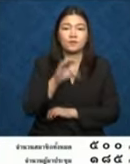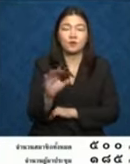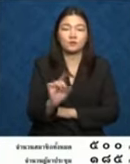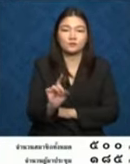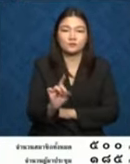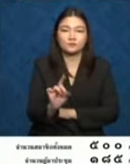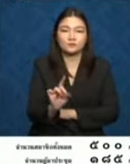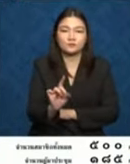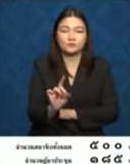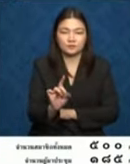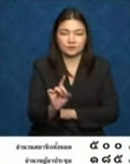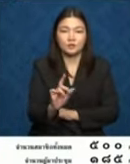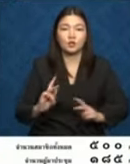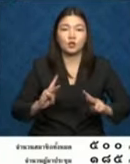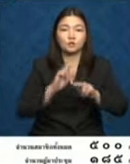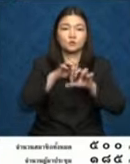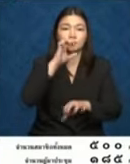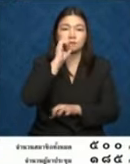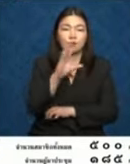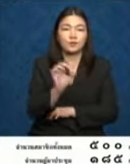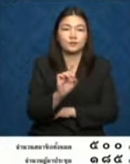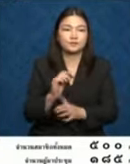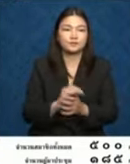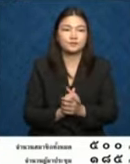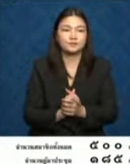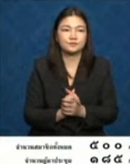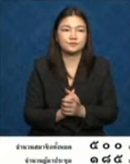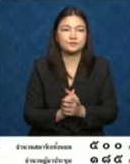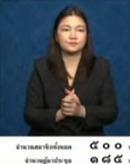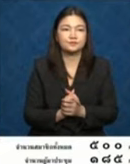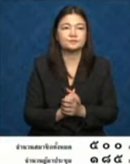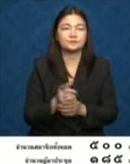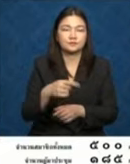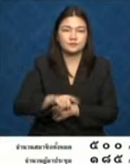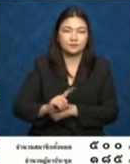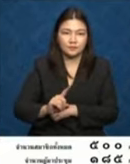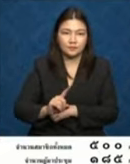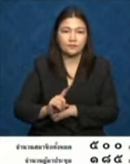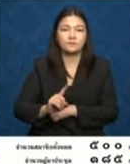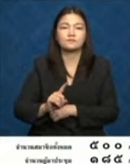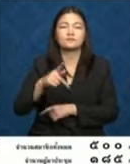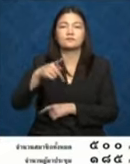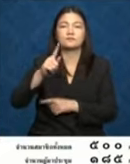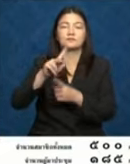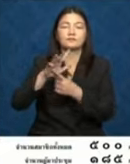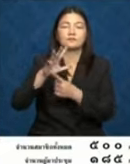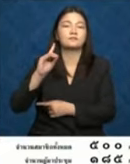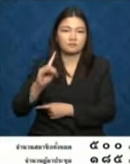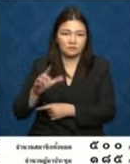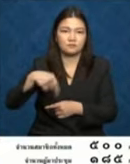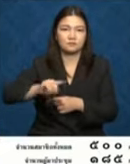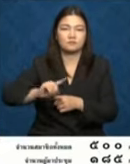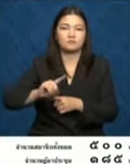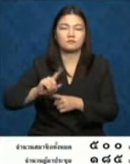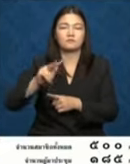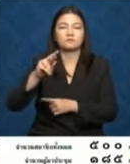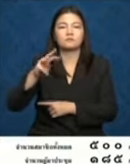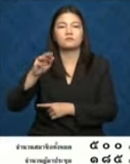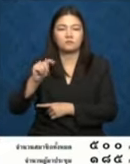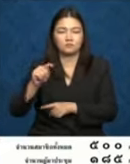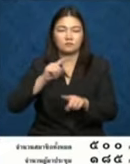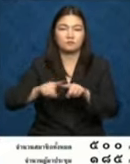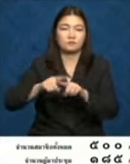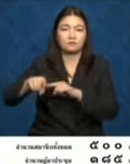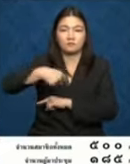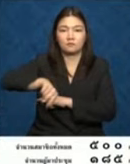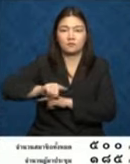านรัฐประธานถึงกระทรวงมหาดไทยถึงปลัดกระทรวงถึงท่านอธิบดีกรมการปกครองนะท่านโดยเฉพาะท่านอธิบดีกรมการปกครองท่านก็มี